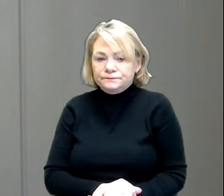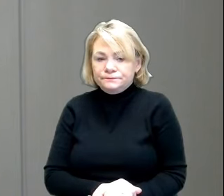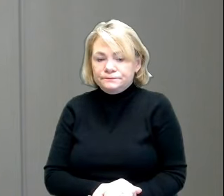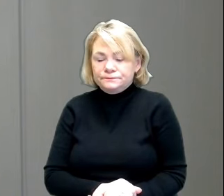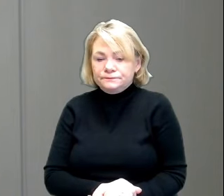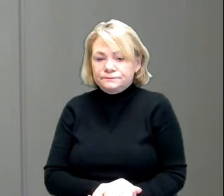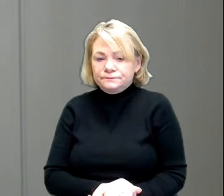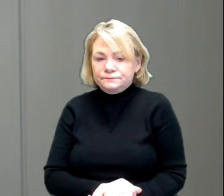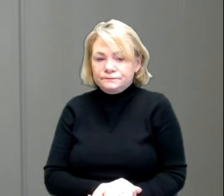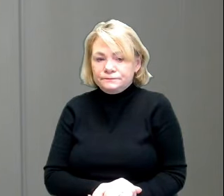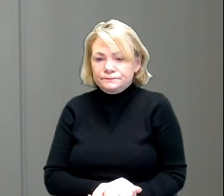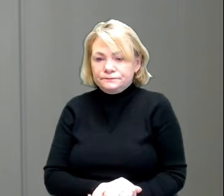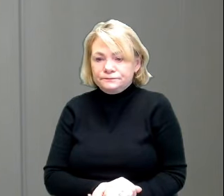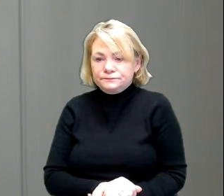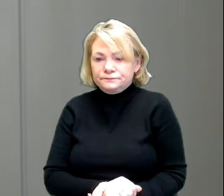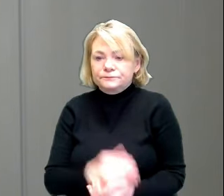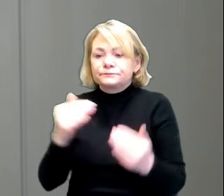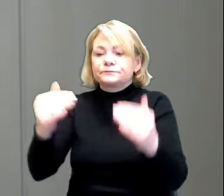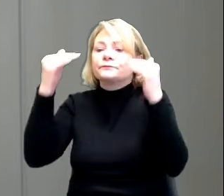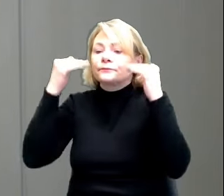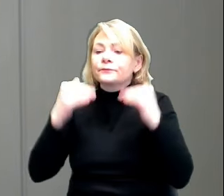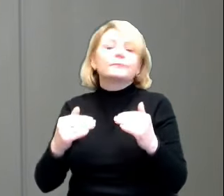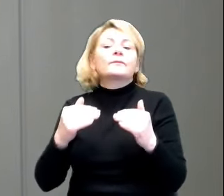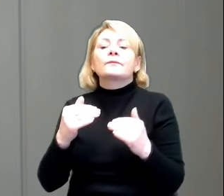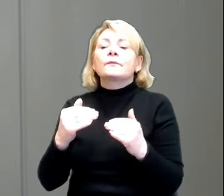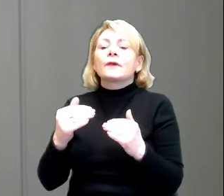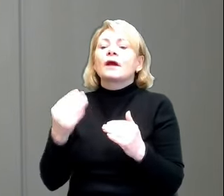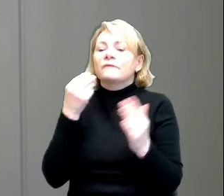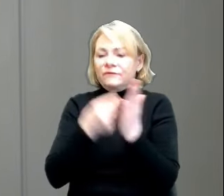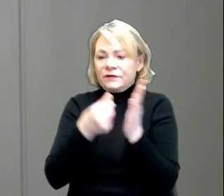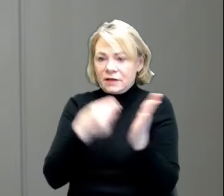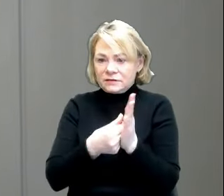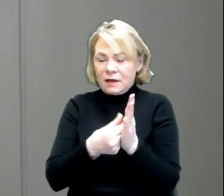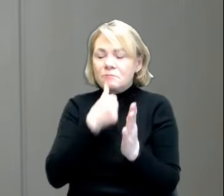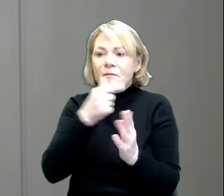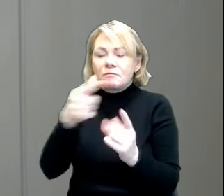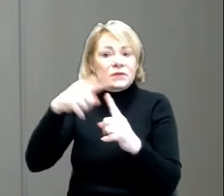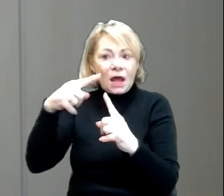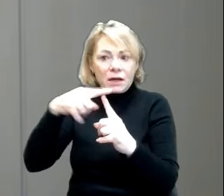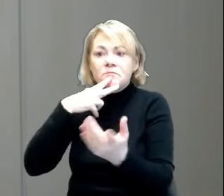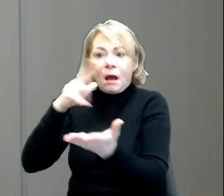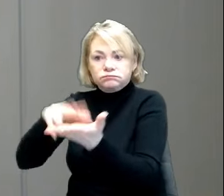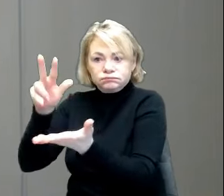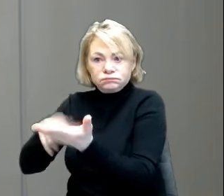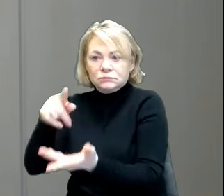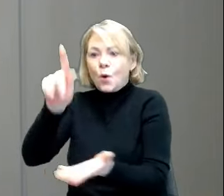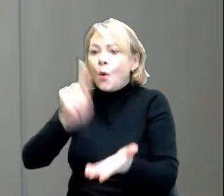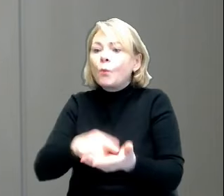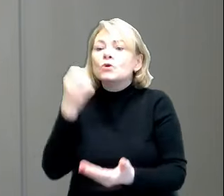to finansavimo jeigu jūs tarybą tvirtinat tai jūs turit suprasti turbūt kaip